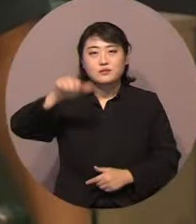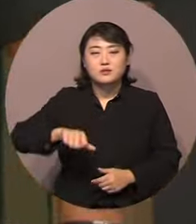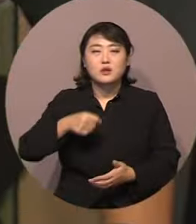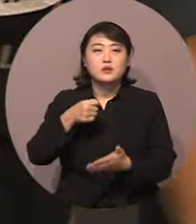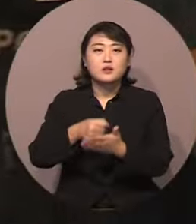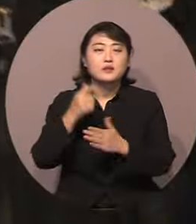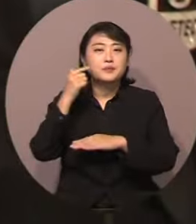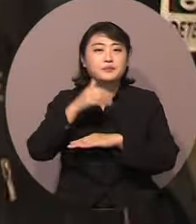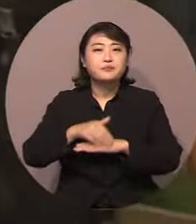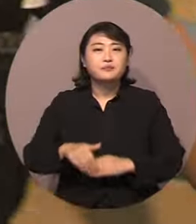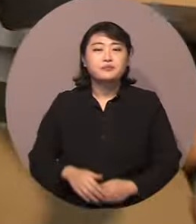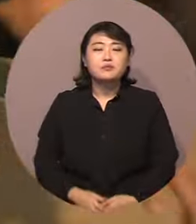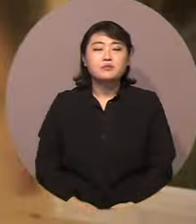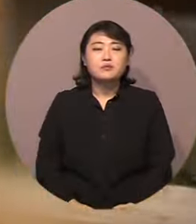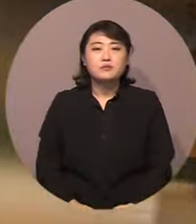뉴스 이승섭